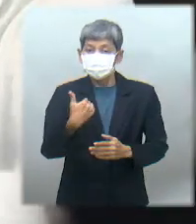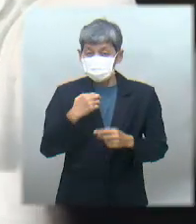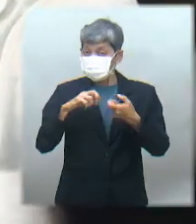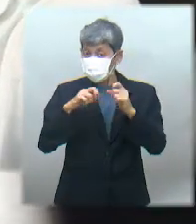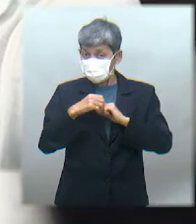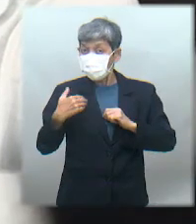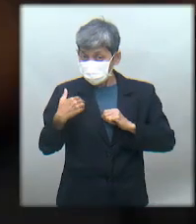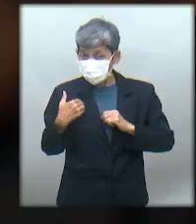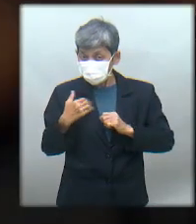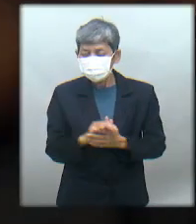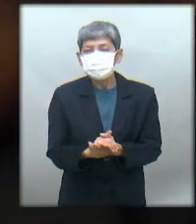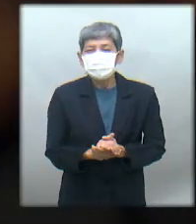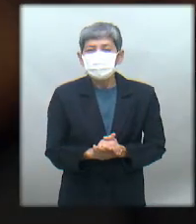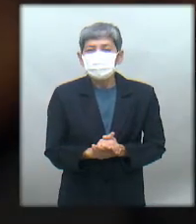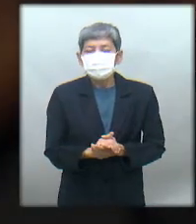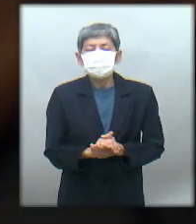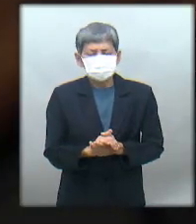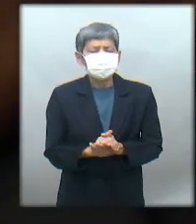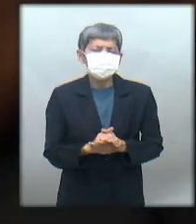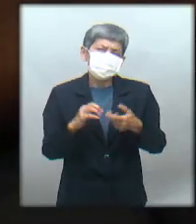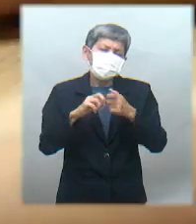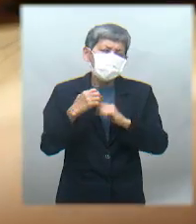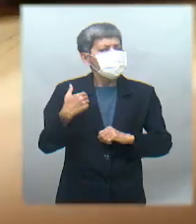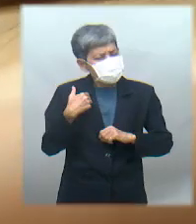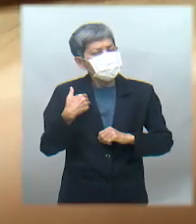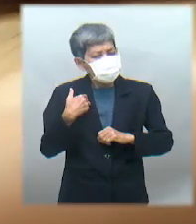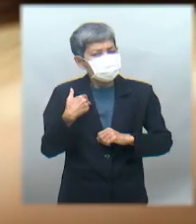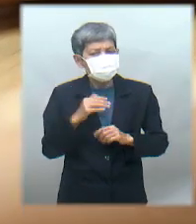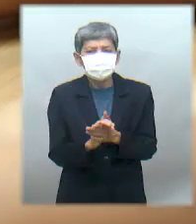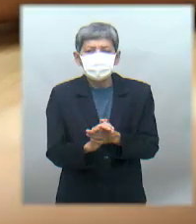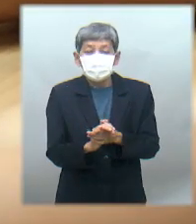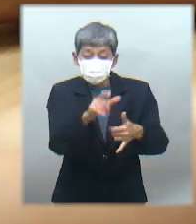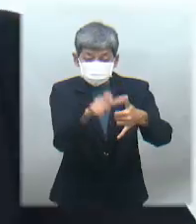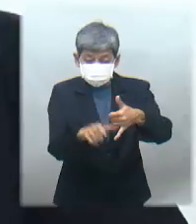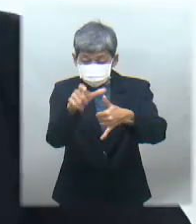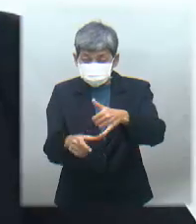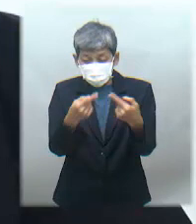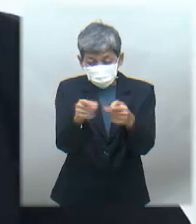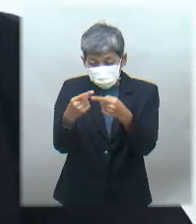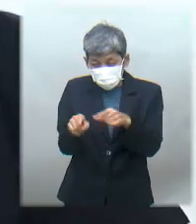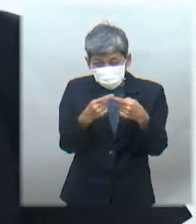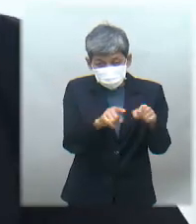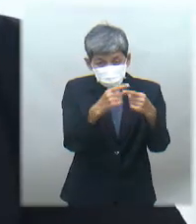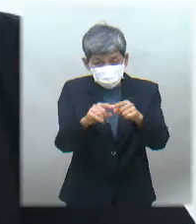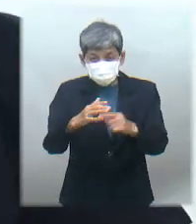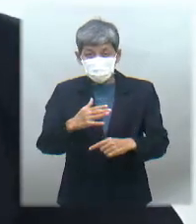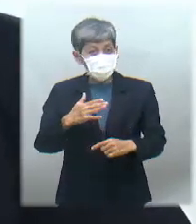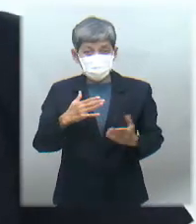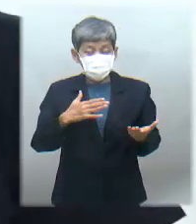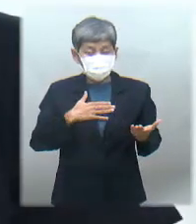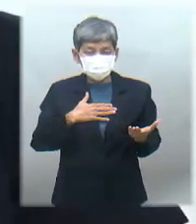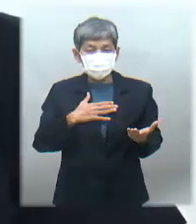ว่าหลายอย่าง ฉรอย่แ hungryทำงกจะ